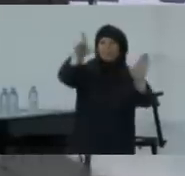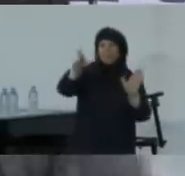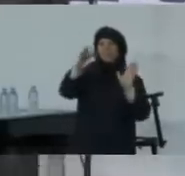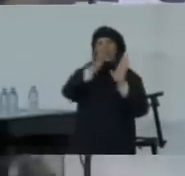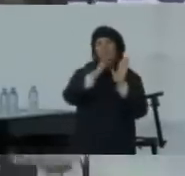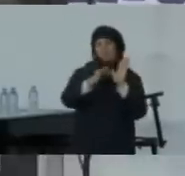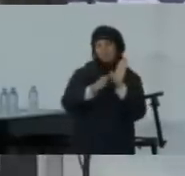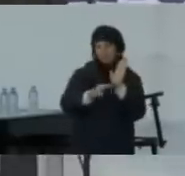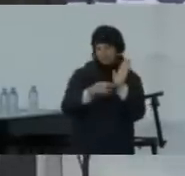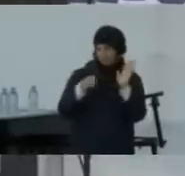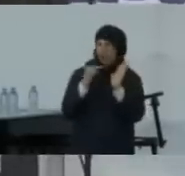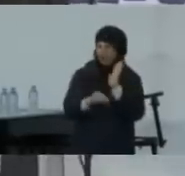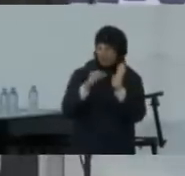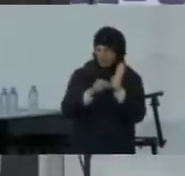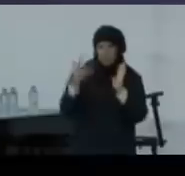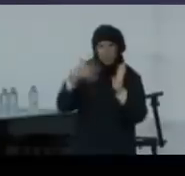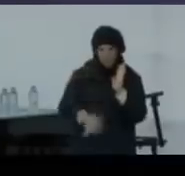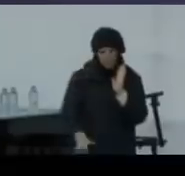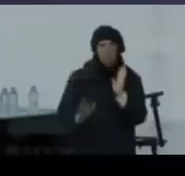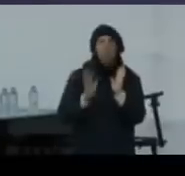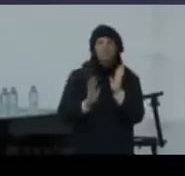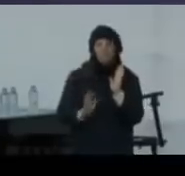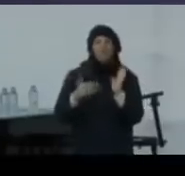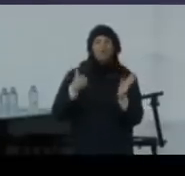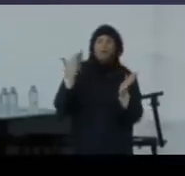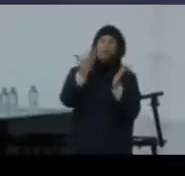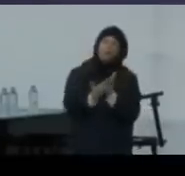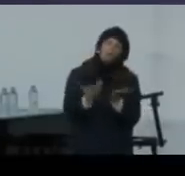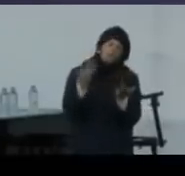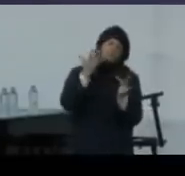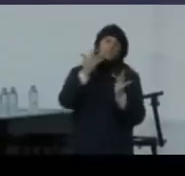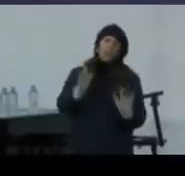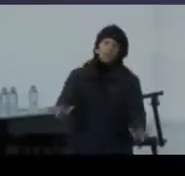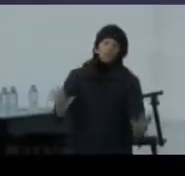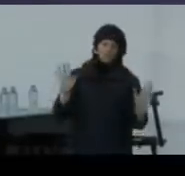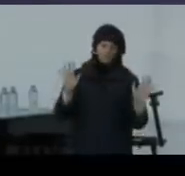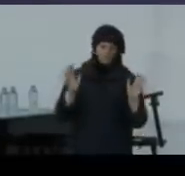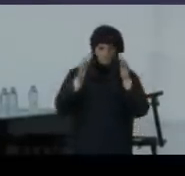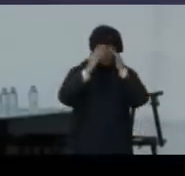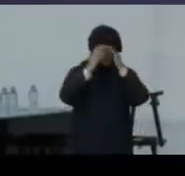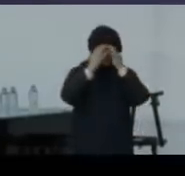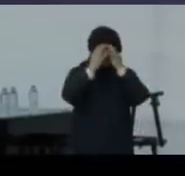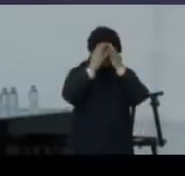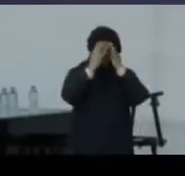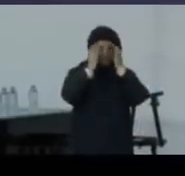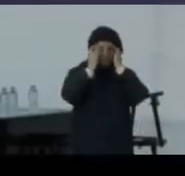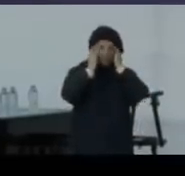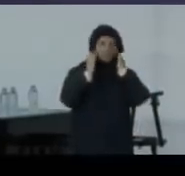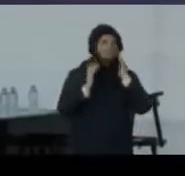scritti. 7 punti di proposta modesta. Lo so, gli